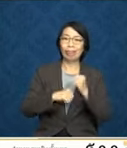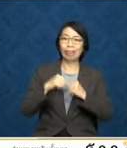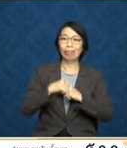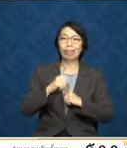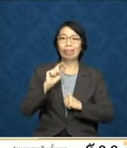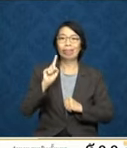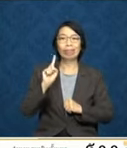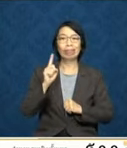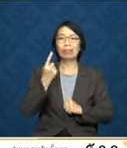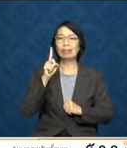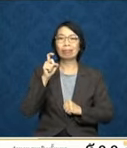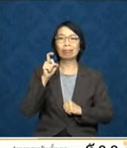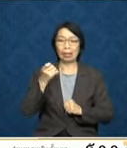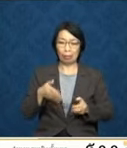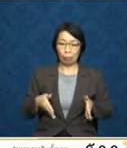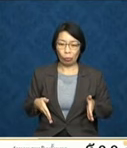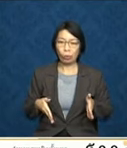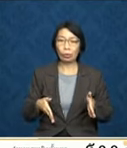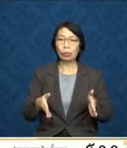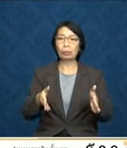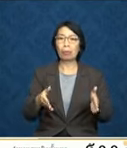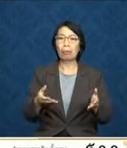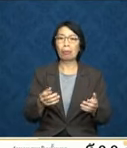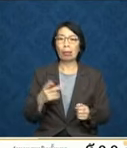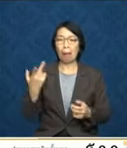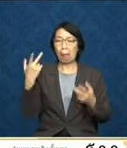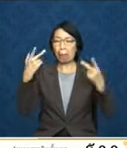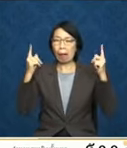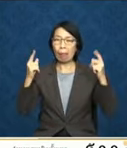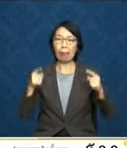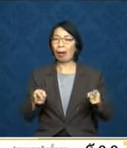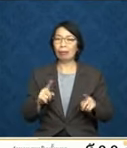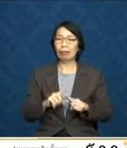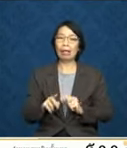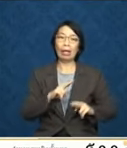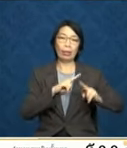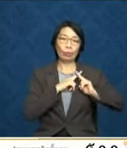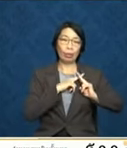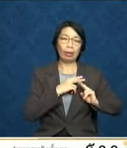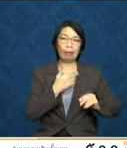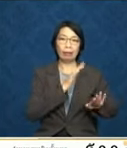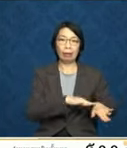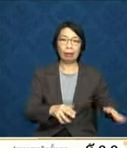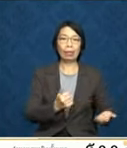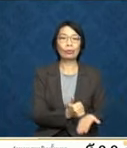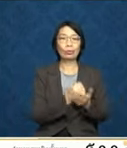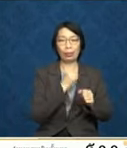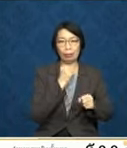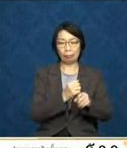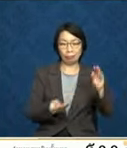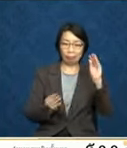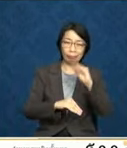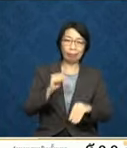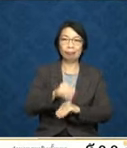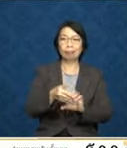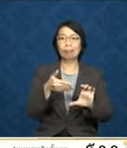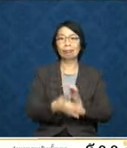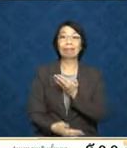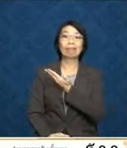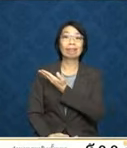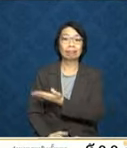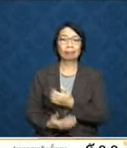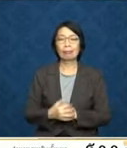จากอยู่ในเขตป่าเด็กๆจึงช่วยกันทำแบบที่เห็นในสไลด์นะครับจึงใคร่ขอความอนุเคราะห์ไปยังหน่วยง